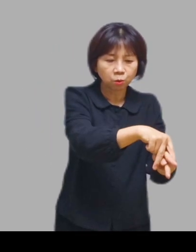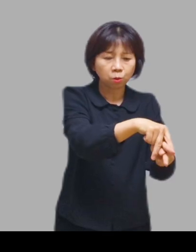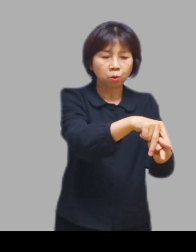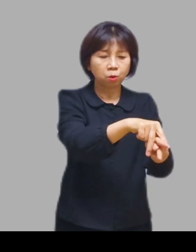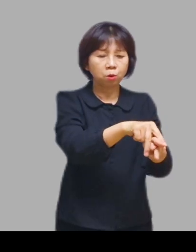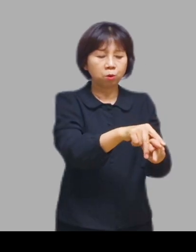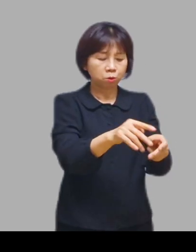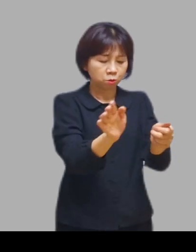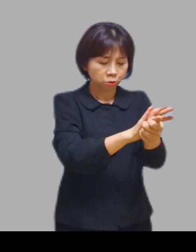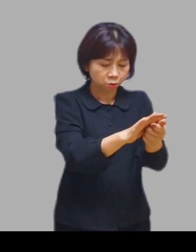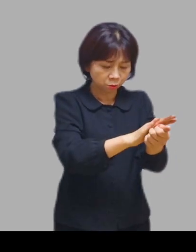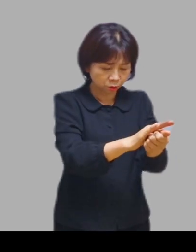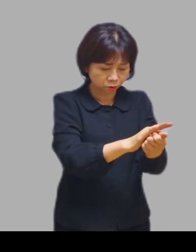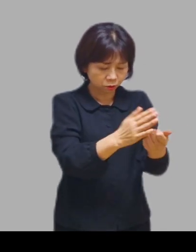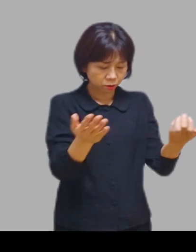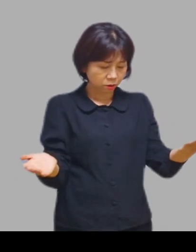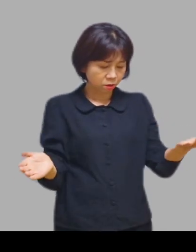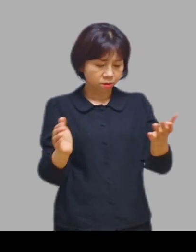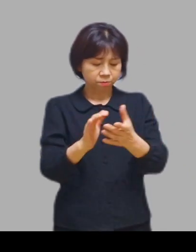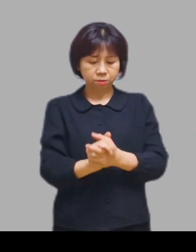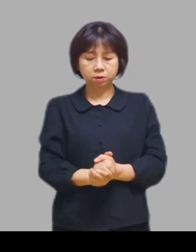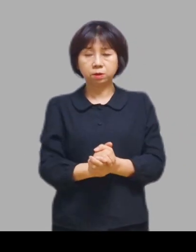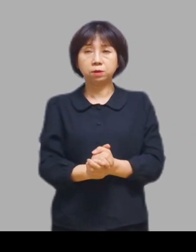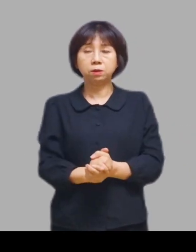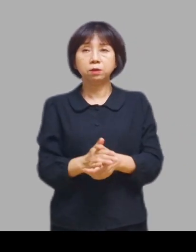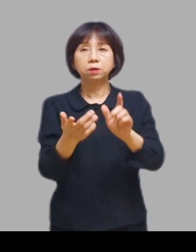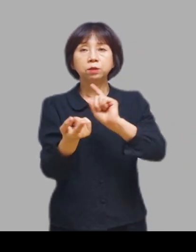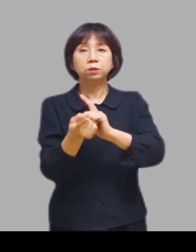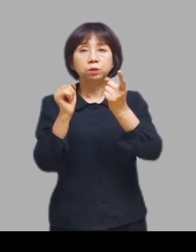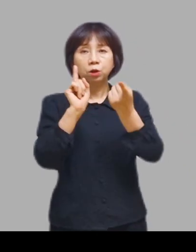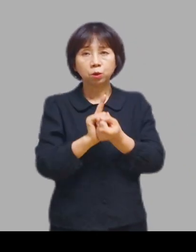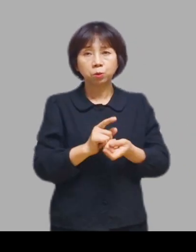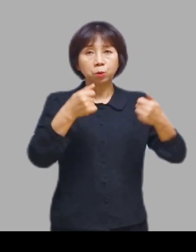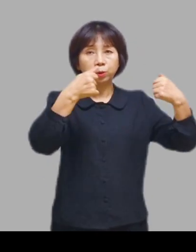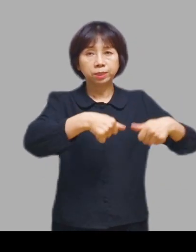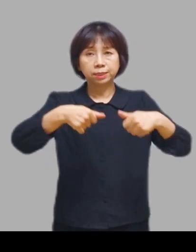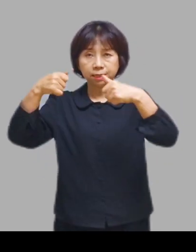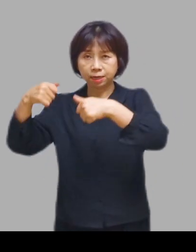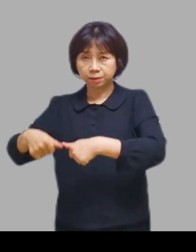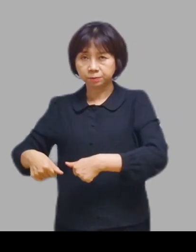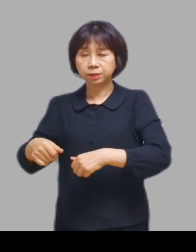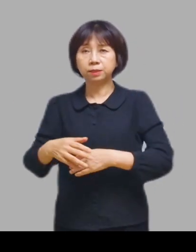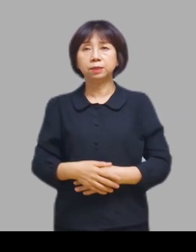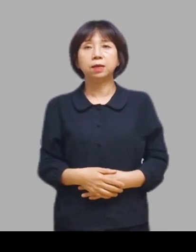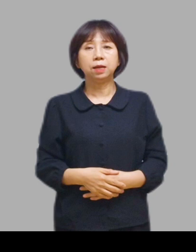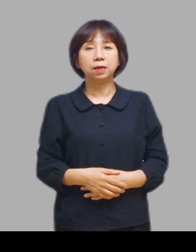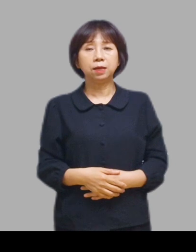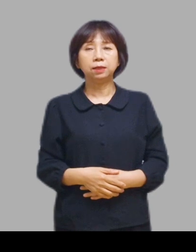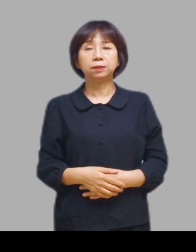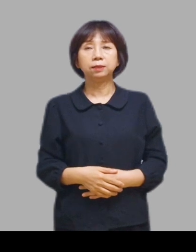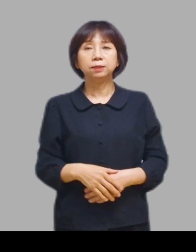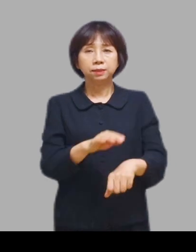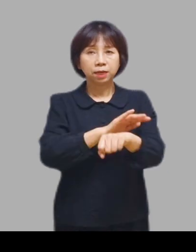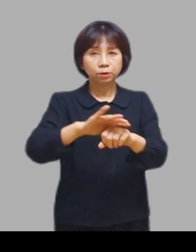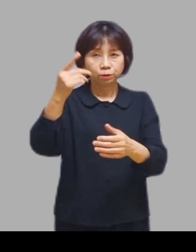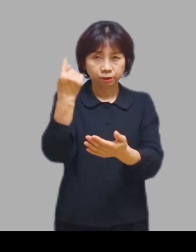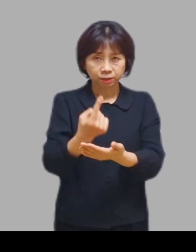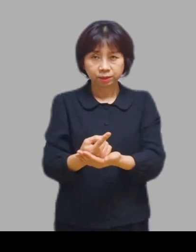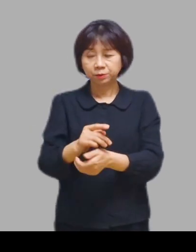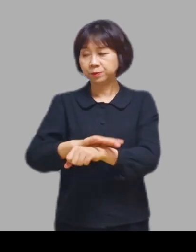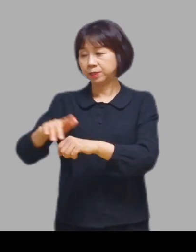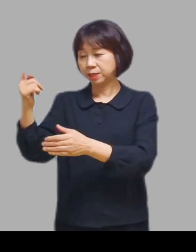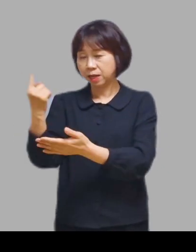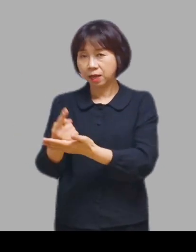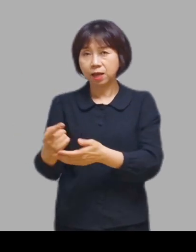돌보아 주니라. 아멘. 아멘. 우리 옆에 분들과 인사 한번 나누실까요? 우리 같이 인사 나누겠습니다. 잘 오셨습니다.